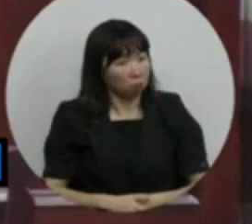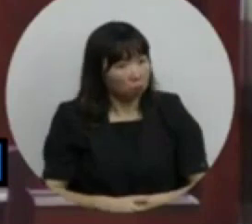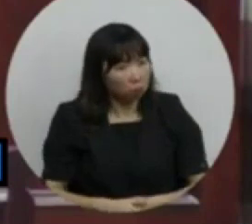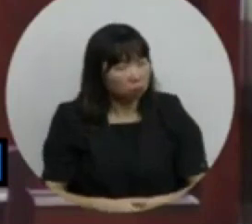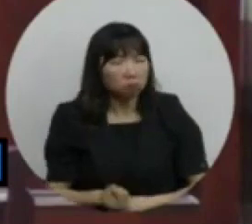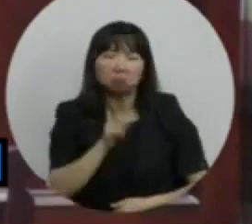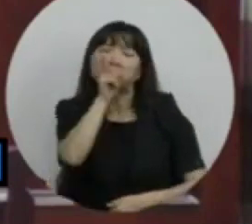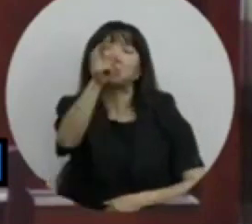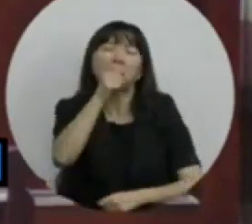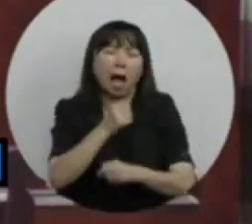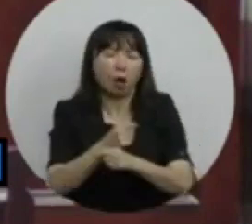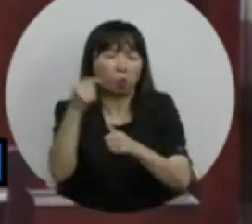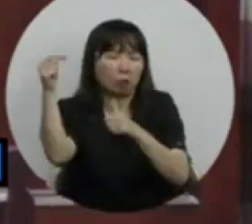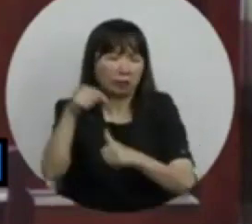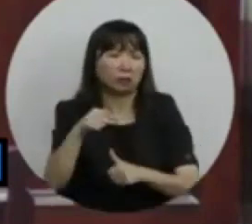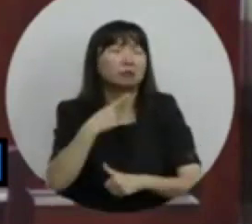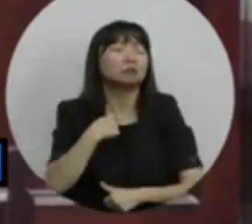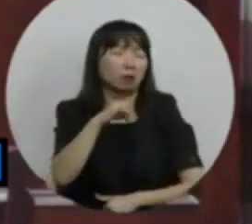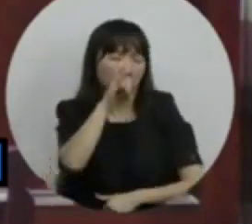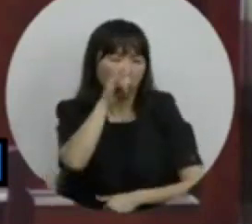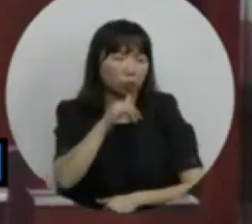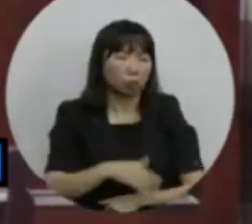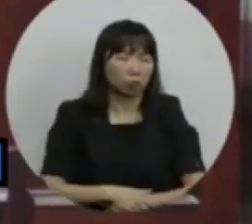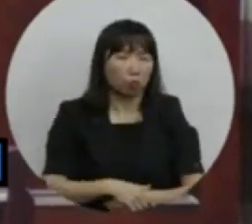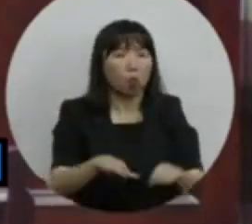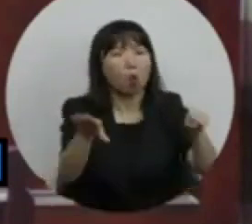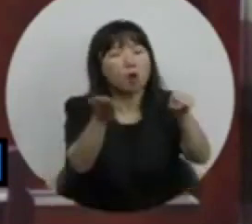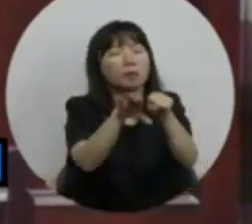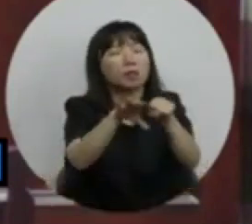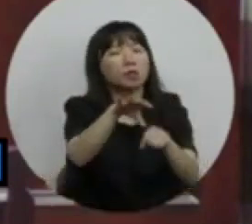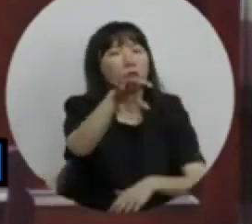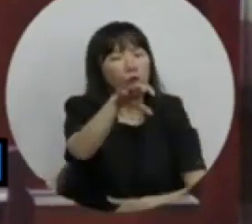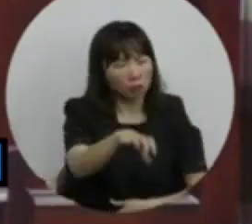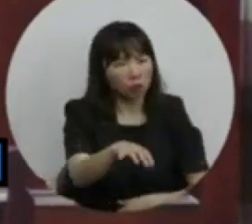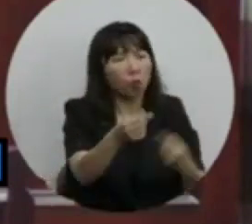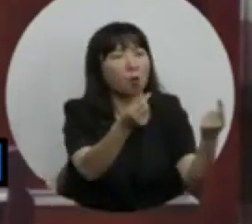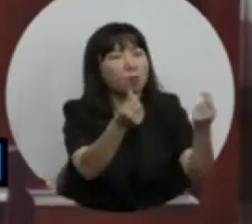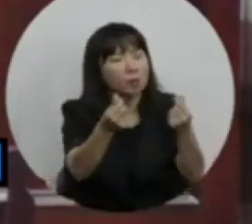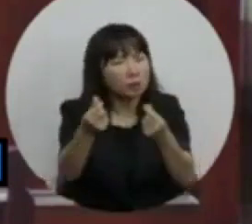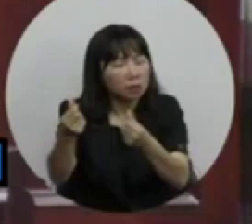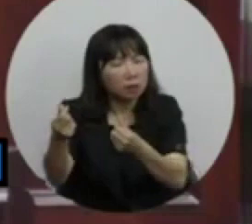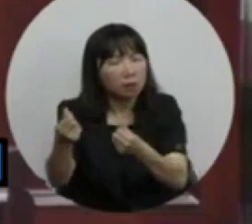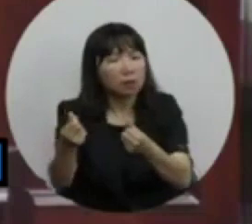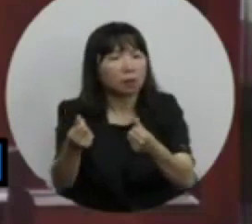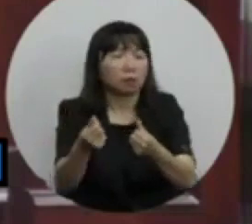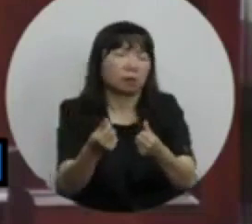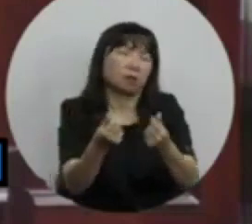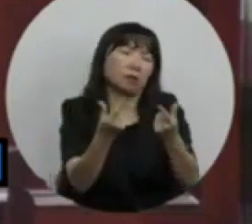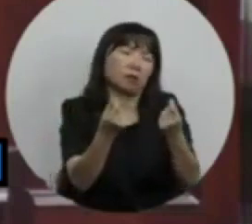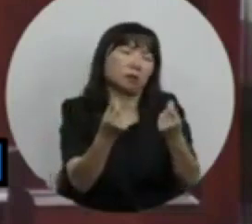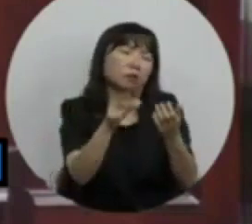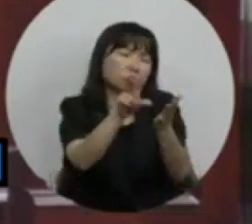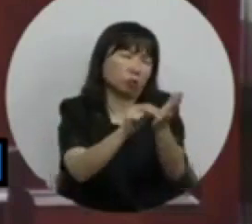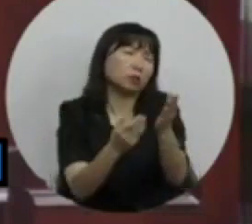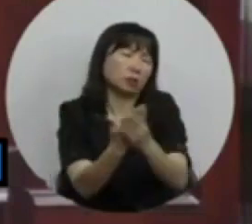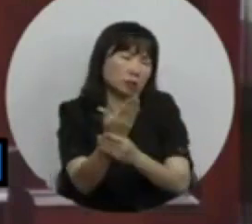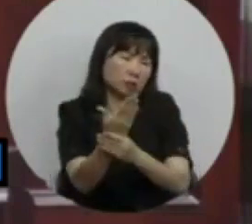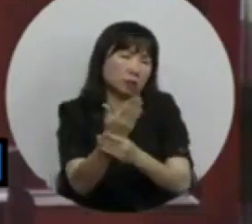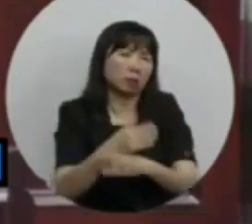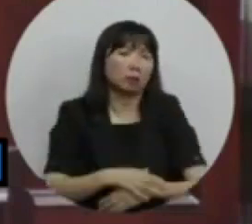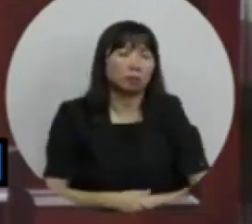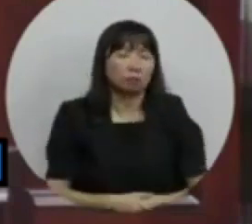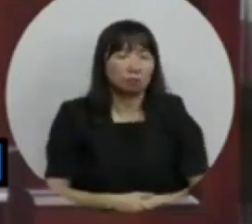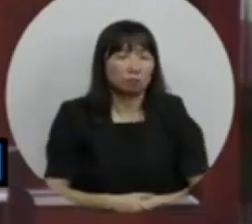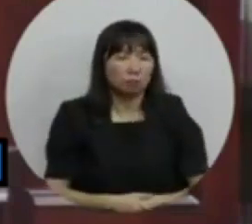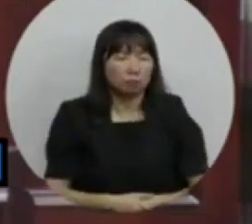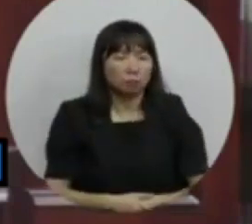사항을 지적받은 바도 있고 또 게이트볼장도 이와 유사하게 그런 지적을 받은 게 있습니다. 그리고